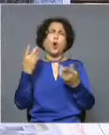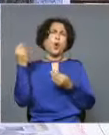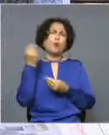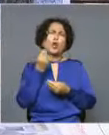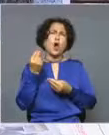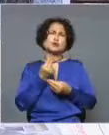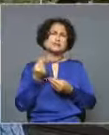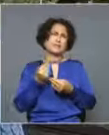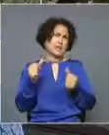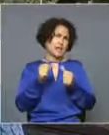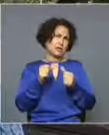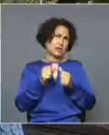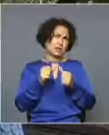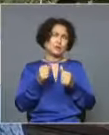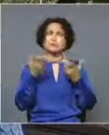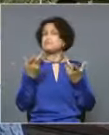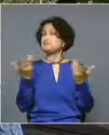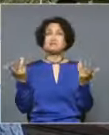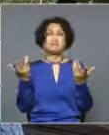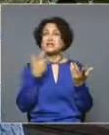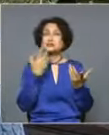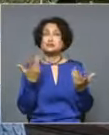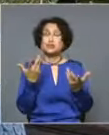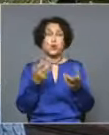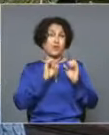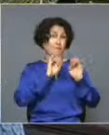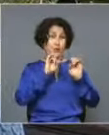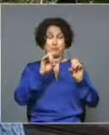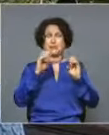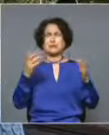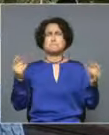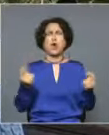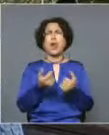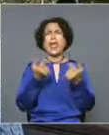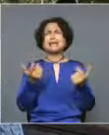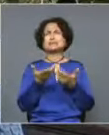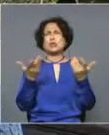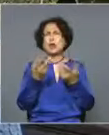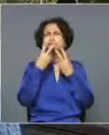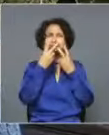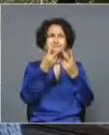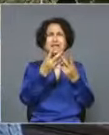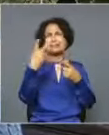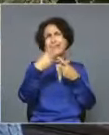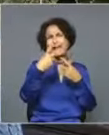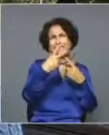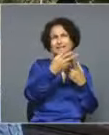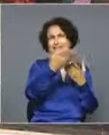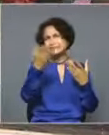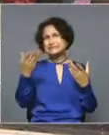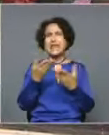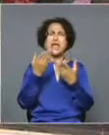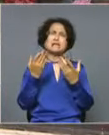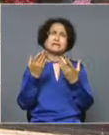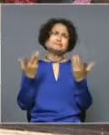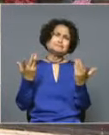вече много по-лесно от телевизия, от други неща, които са технически, и някак